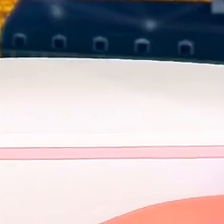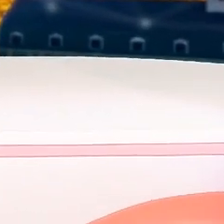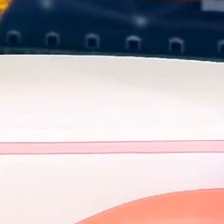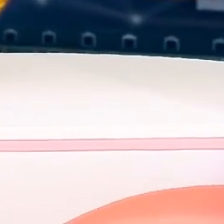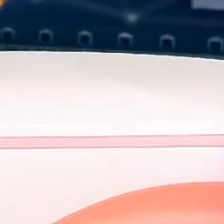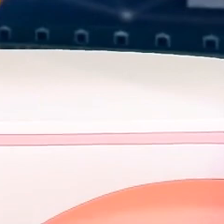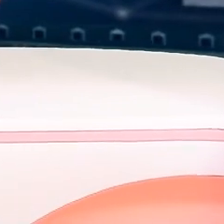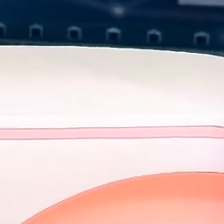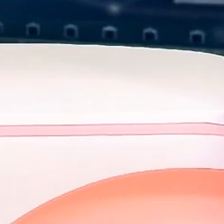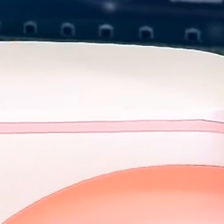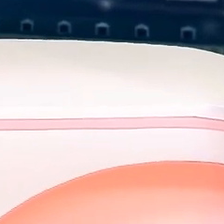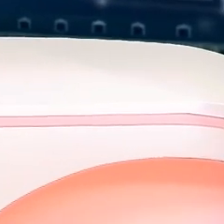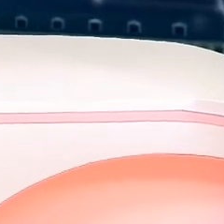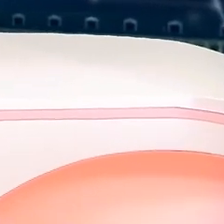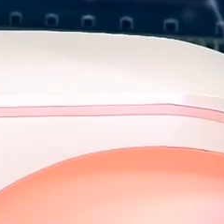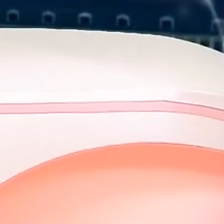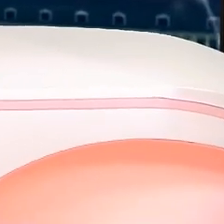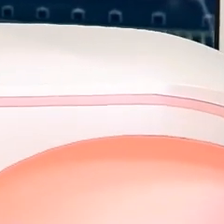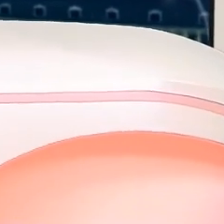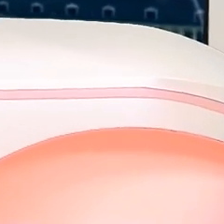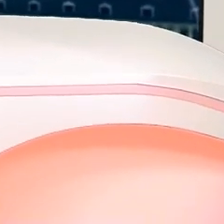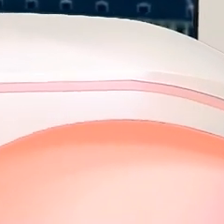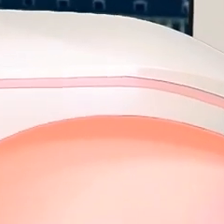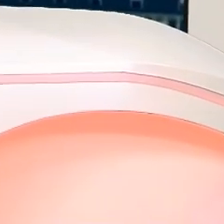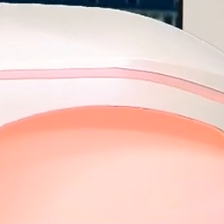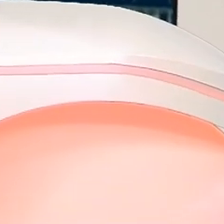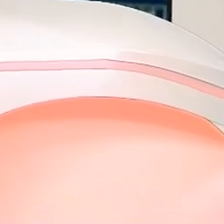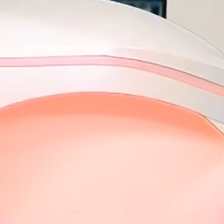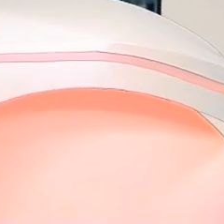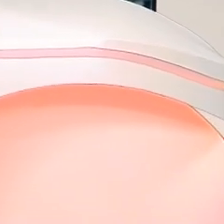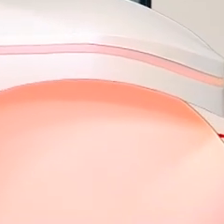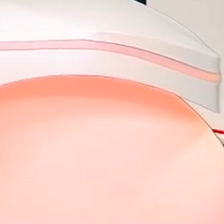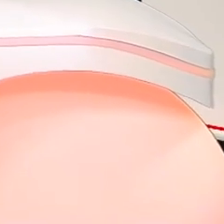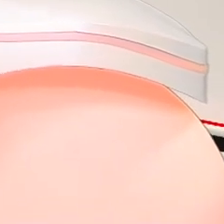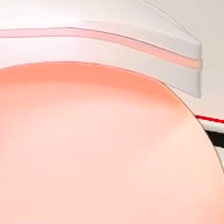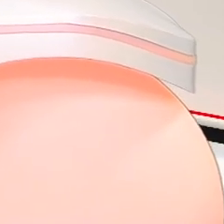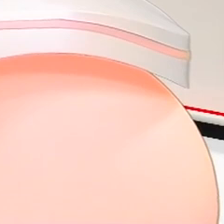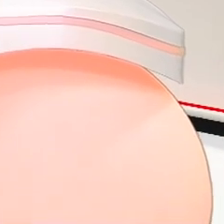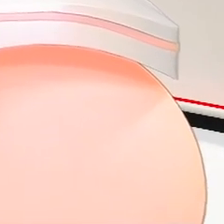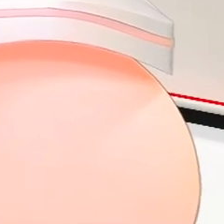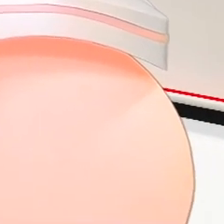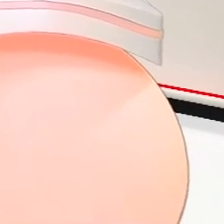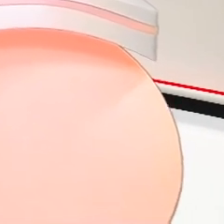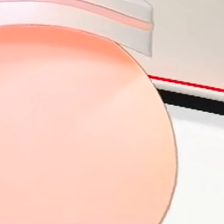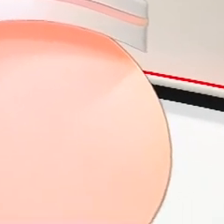mulțumesc pentru atenție și vă aștept și mâine seara tot aici la Focus de la ora 23. O noapte liniștită. Aveți grijă de voi.